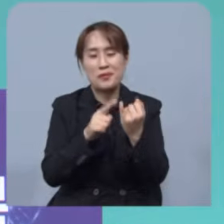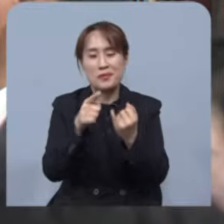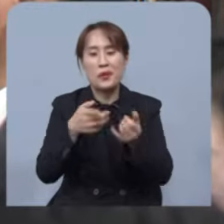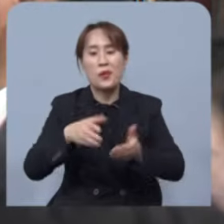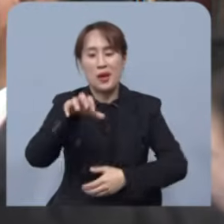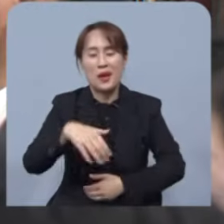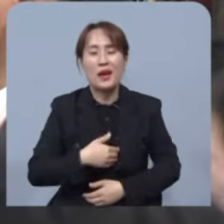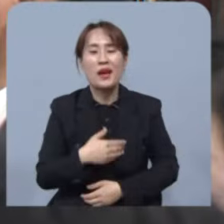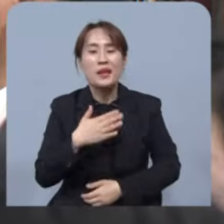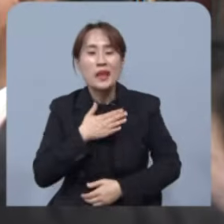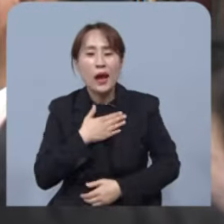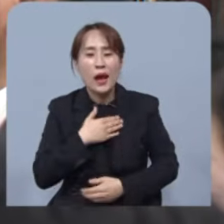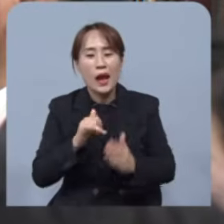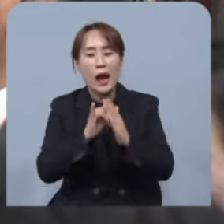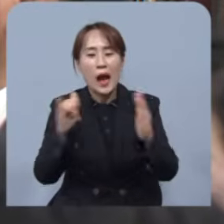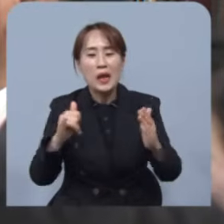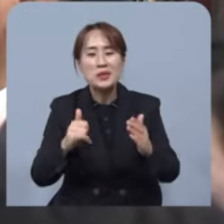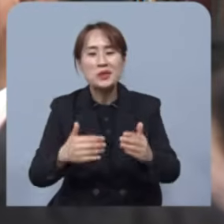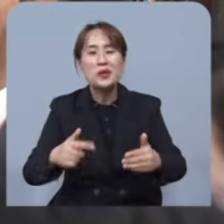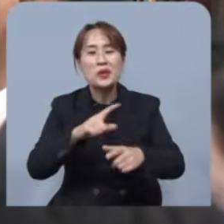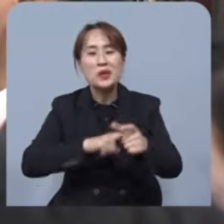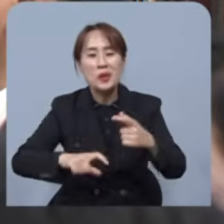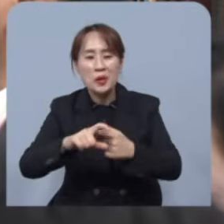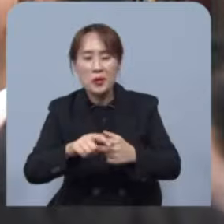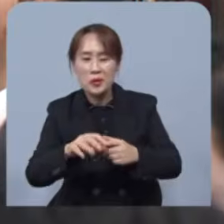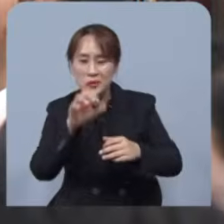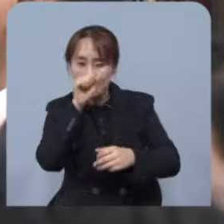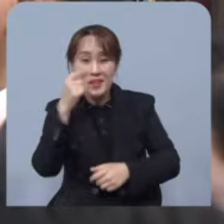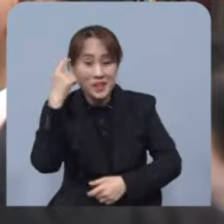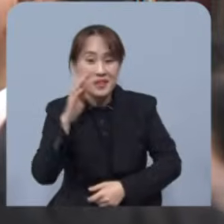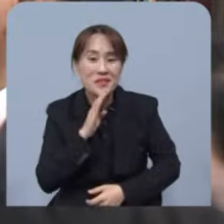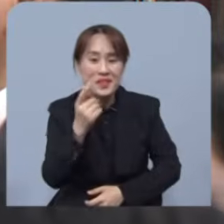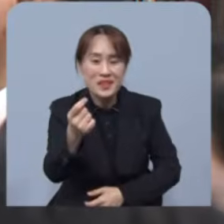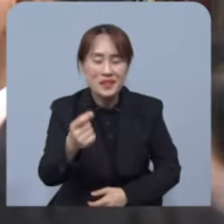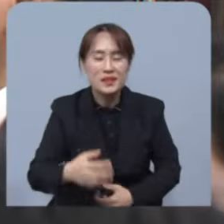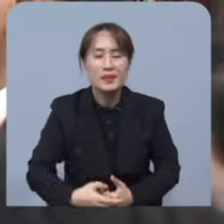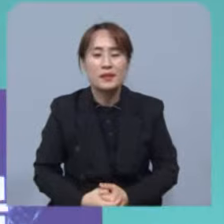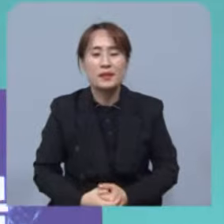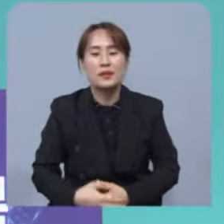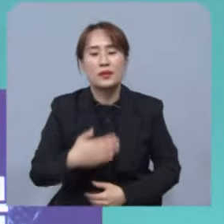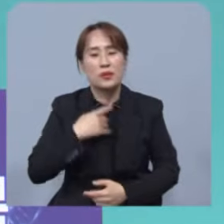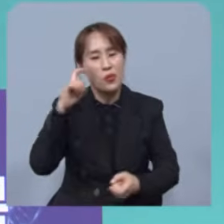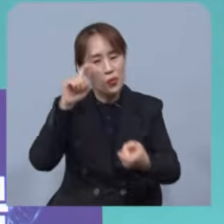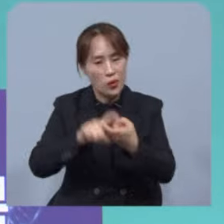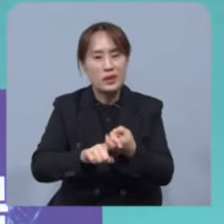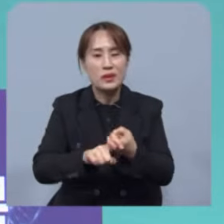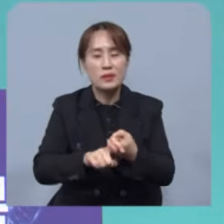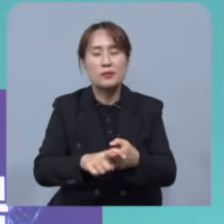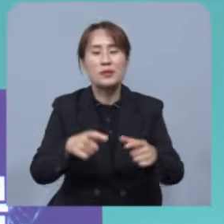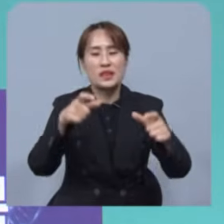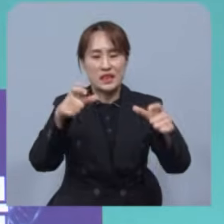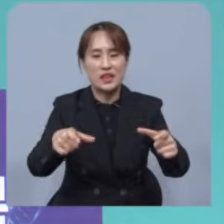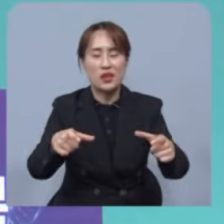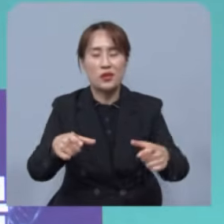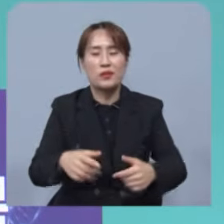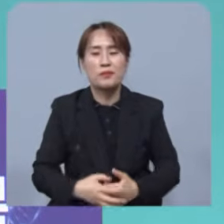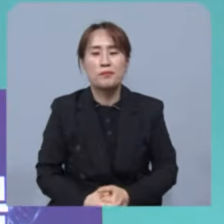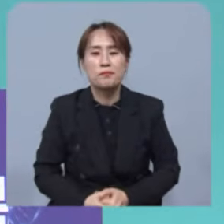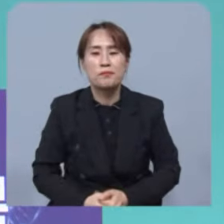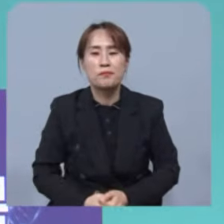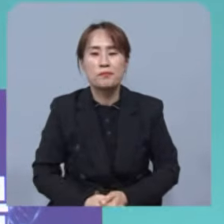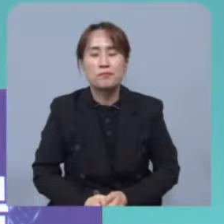원래 팔이 안으로 살짝 굽는 경향이 없지는 않죠. 어쨌든 저도 관심 있는 지역이기도 해서